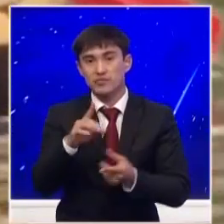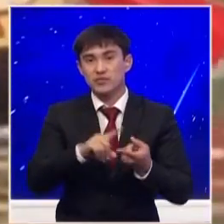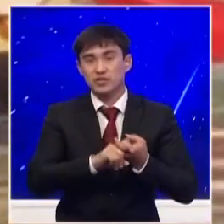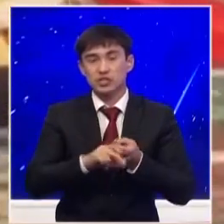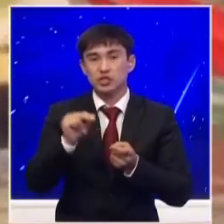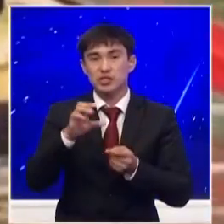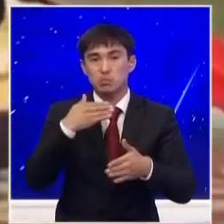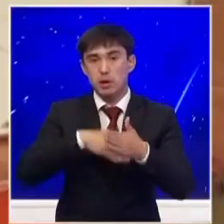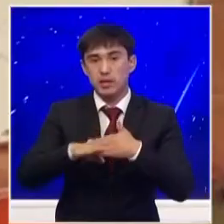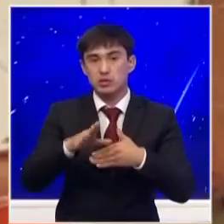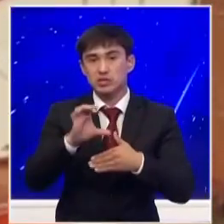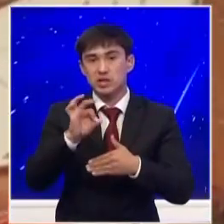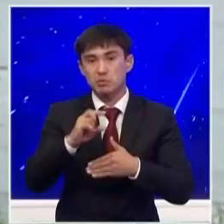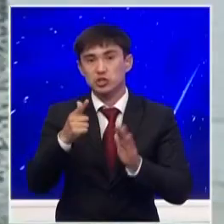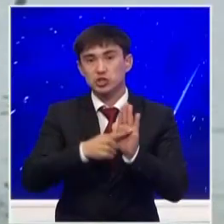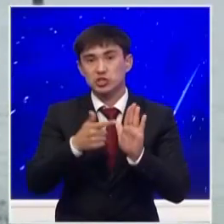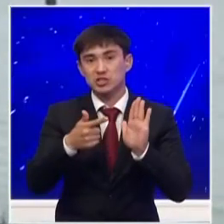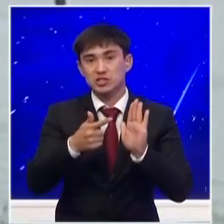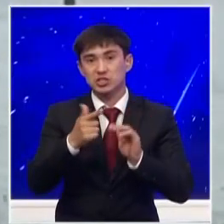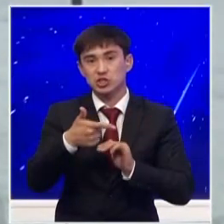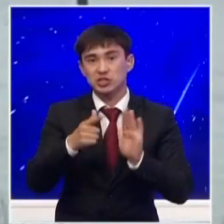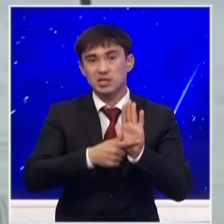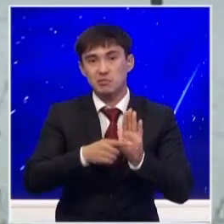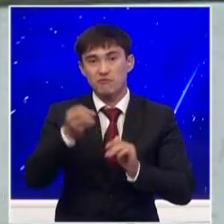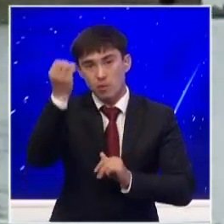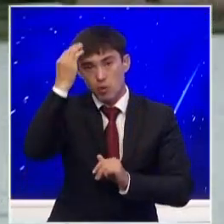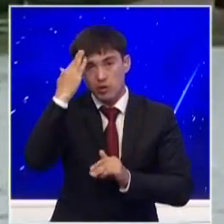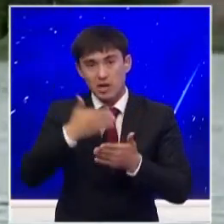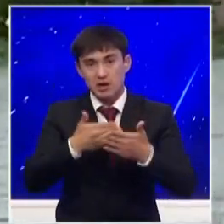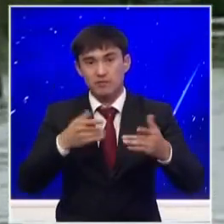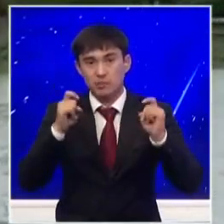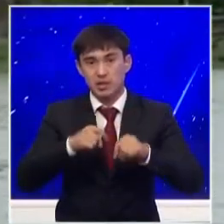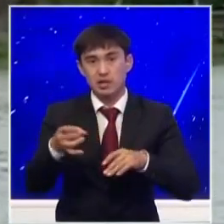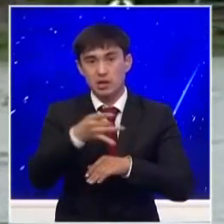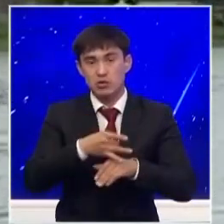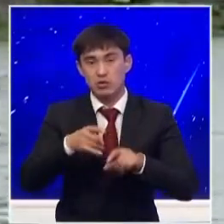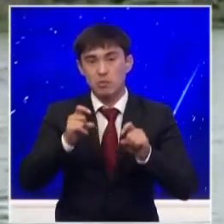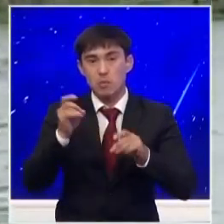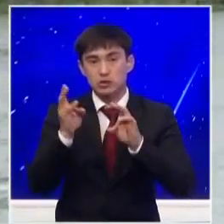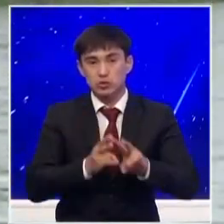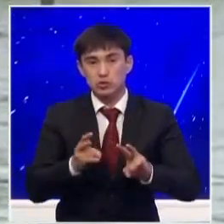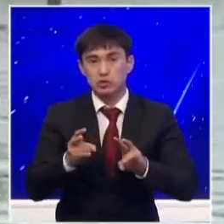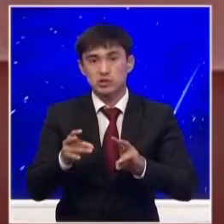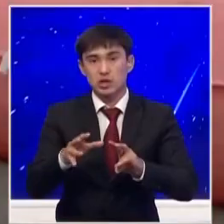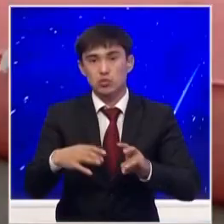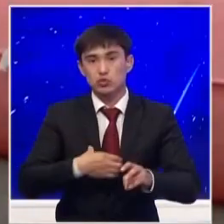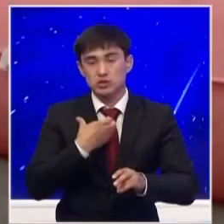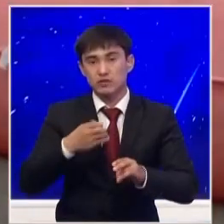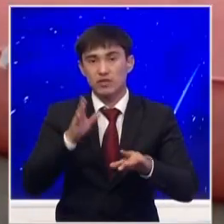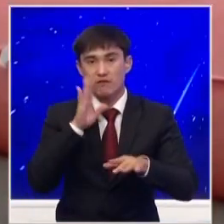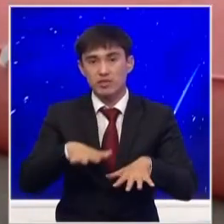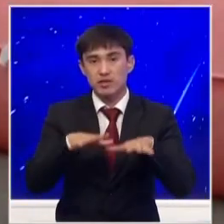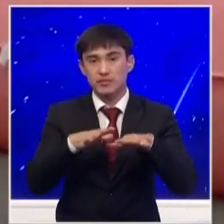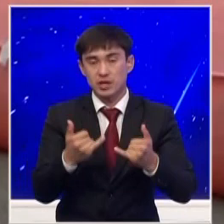ЧС покинула саммит G7 в Японии раньше времени и посетила районы, пострадавшие от разрушительного наводнения. На данный